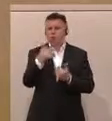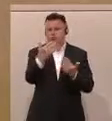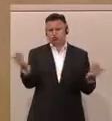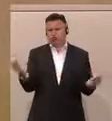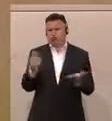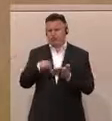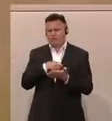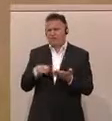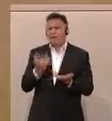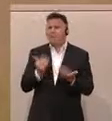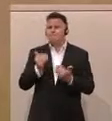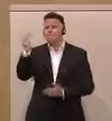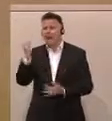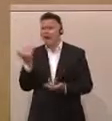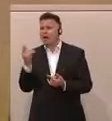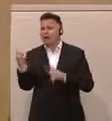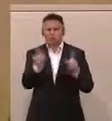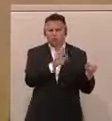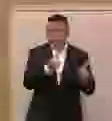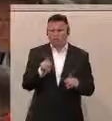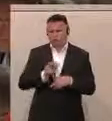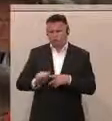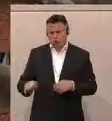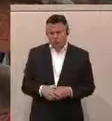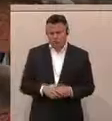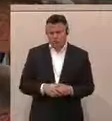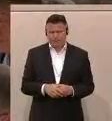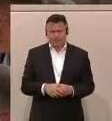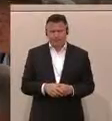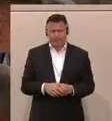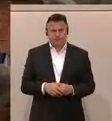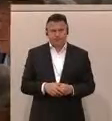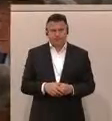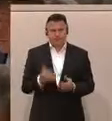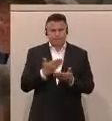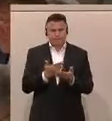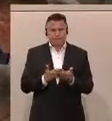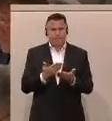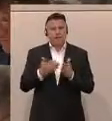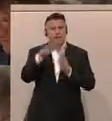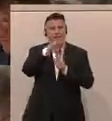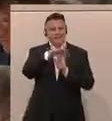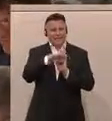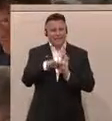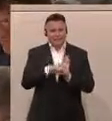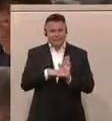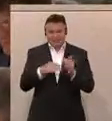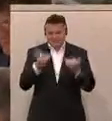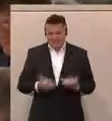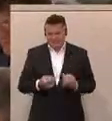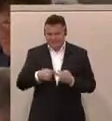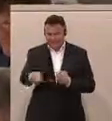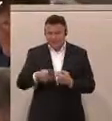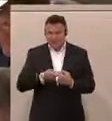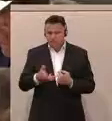tun, welche Mehrheiten im Parlament gerade aktiv sind. Aber vor allem können Gesetze jetzt in diesen